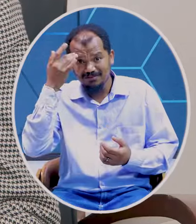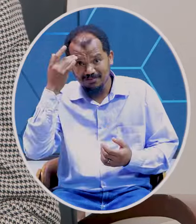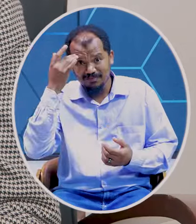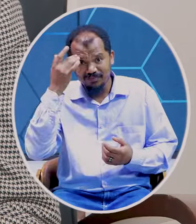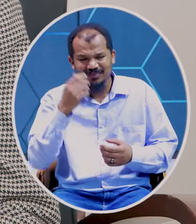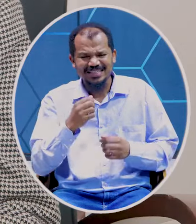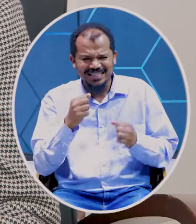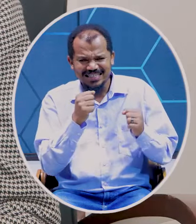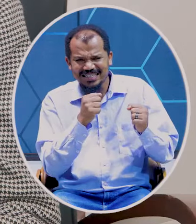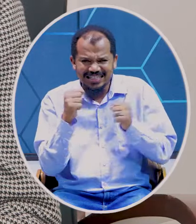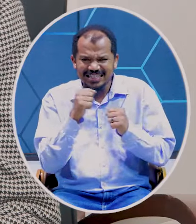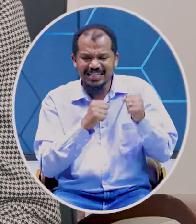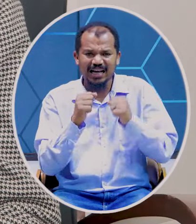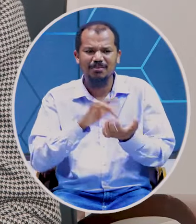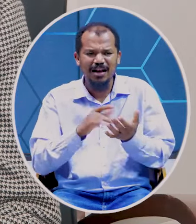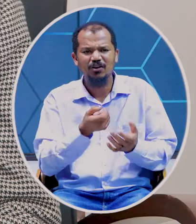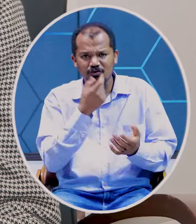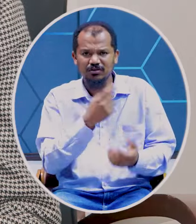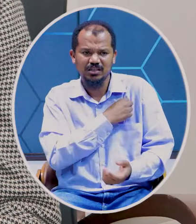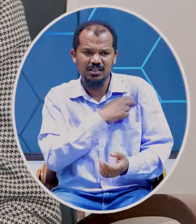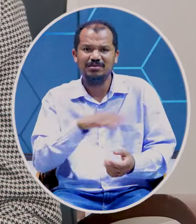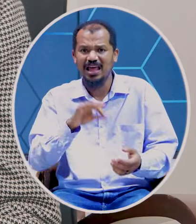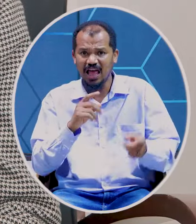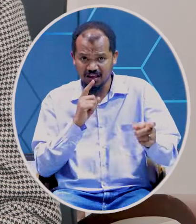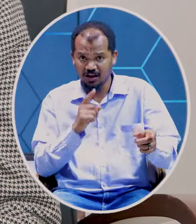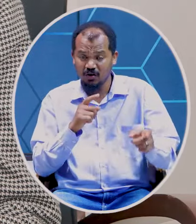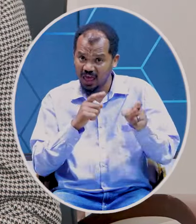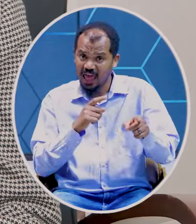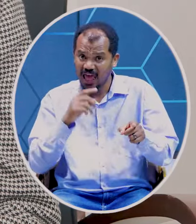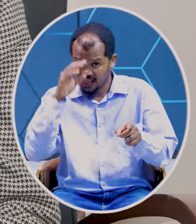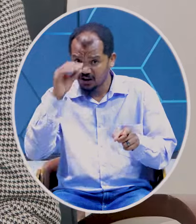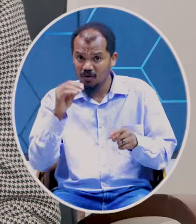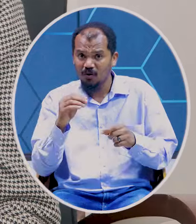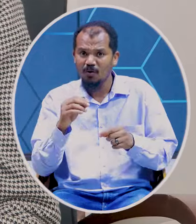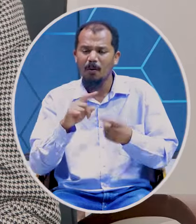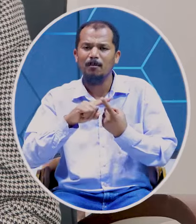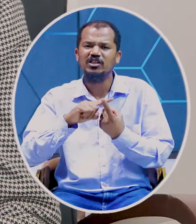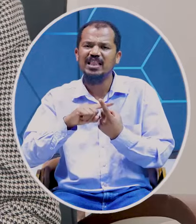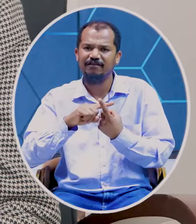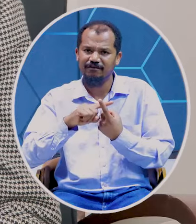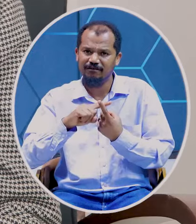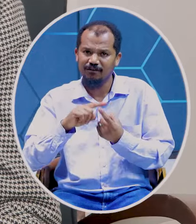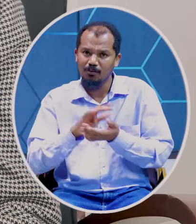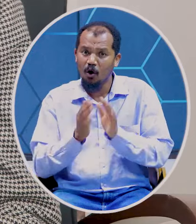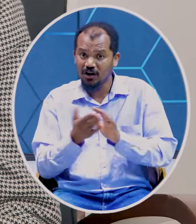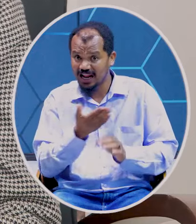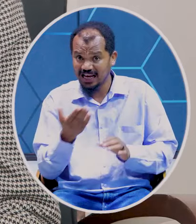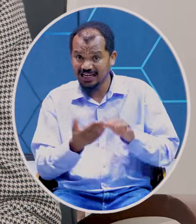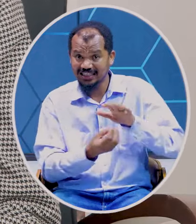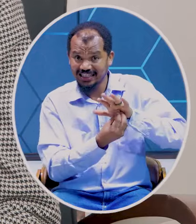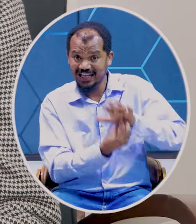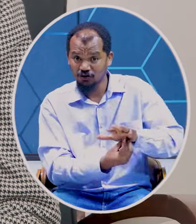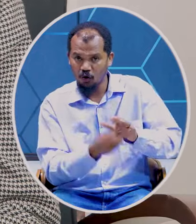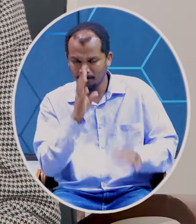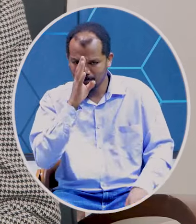ጋር እየታገለ ነው፣ መድኃኒት እየወሰደ ነው፣ ህክምና እያገኘ ነው። ስለዚህ ይህን ሰው በፖዘቲቭ በሆነ